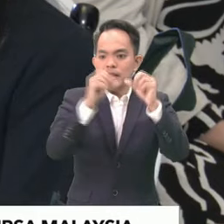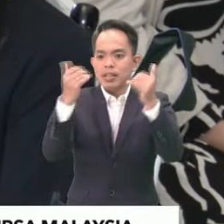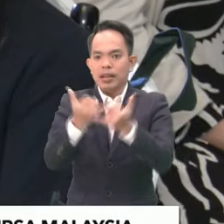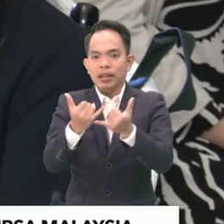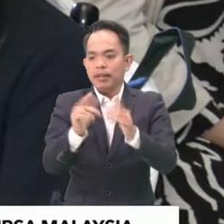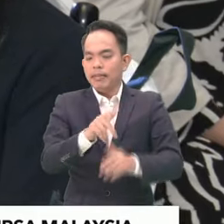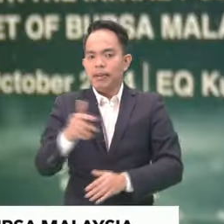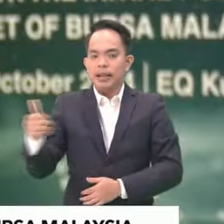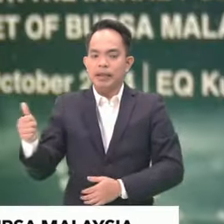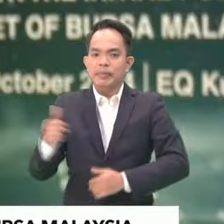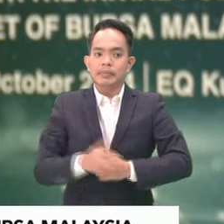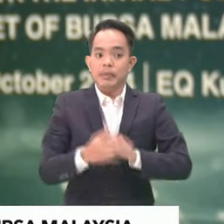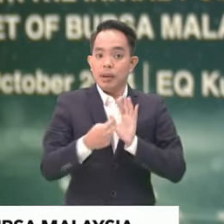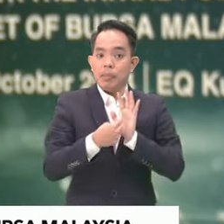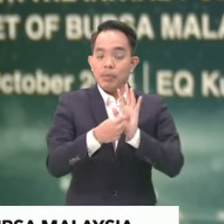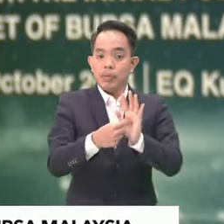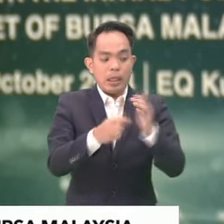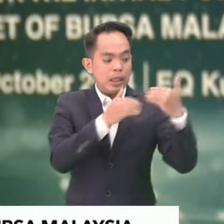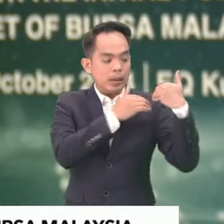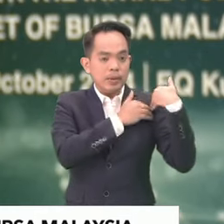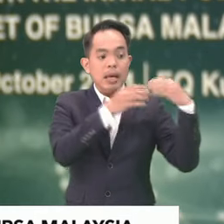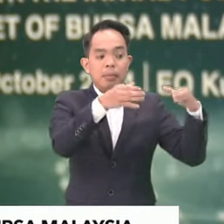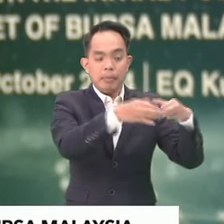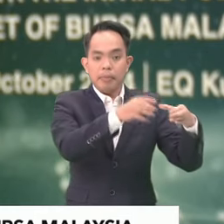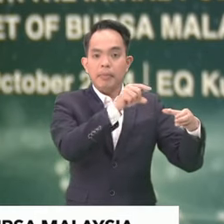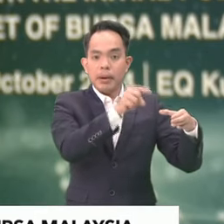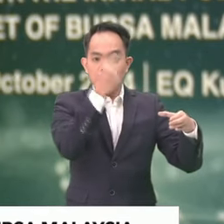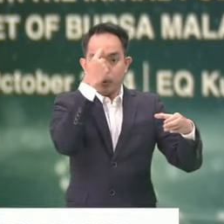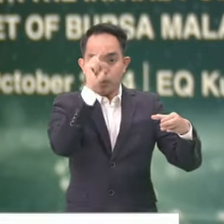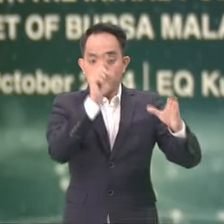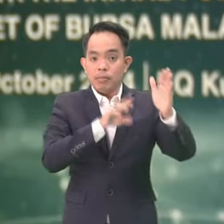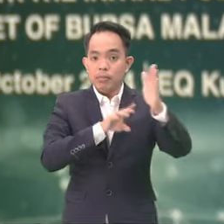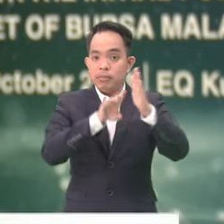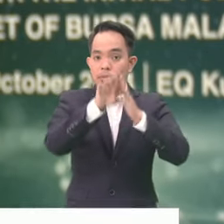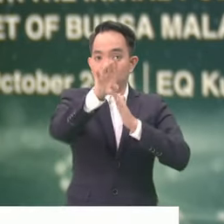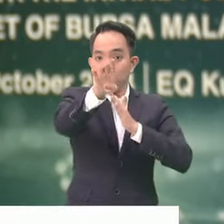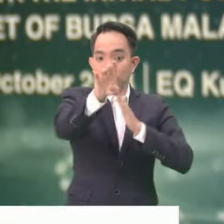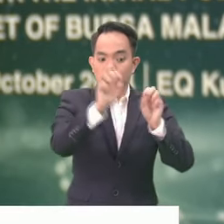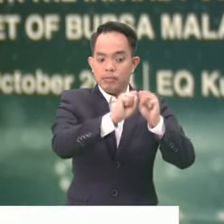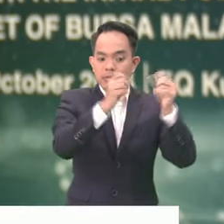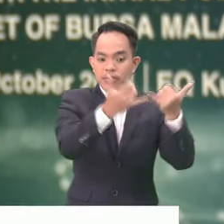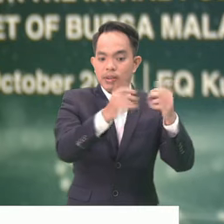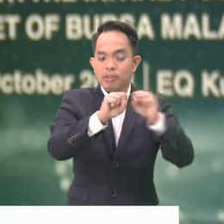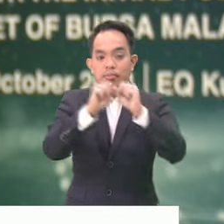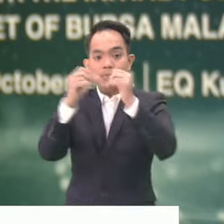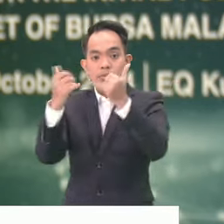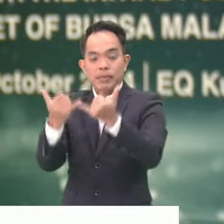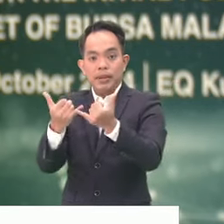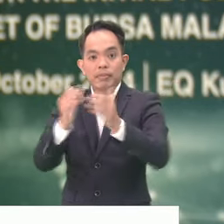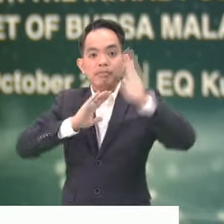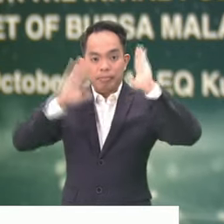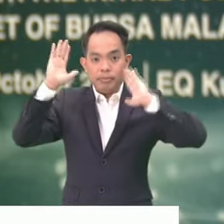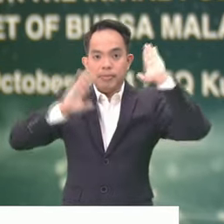lain. Itu menunjukkan peranan MTDC dalam membangunkan syarikat-syarikat berinovatif di